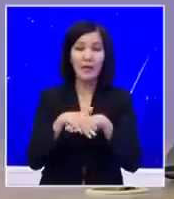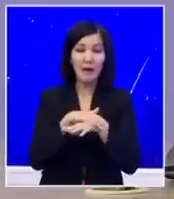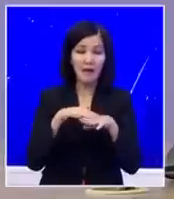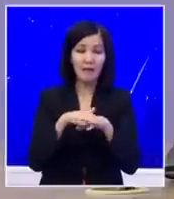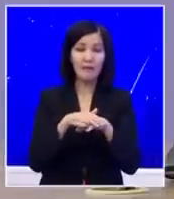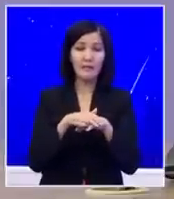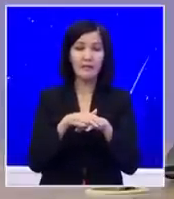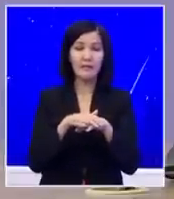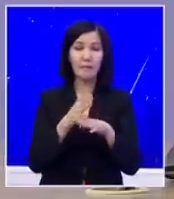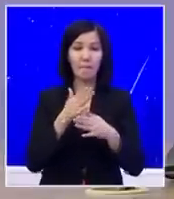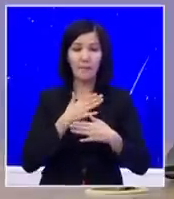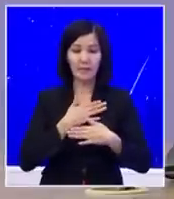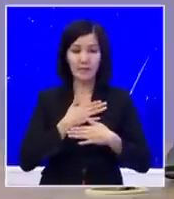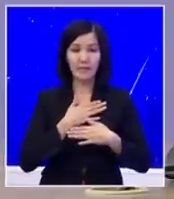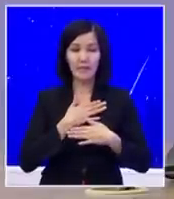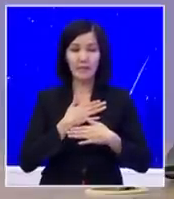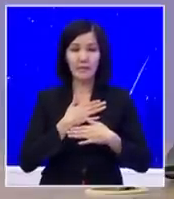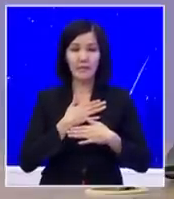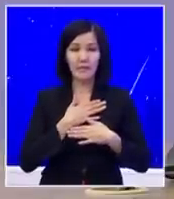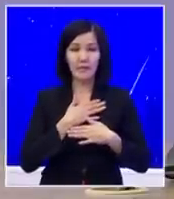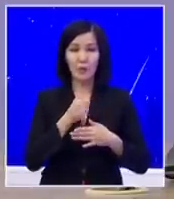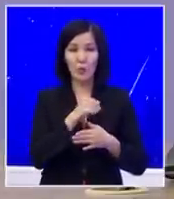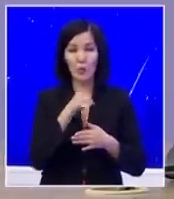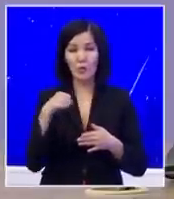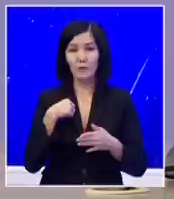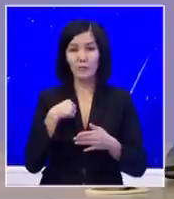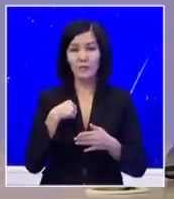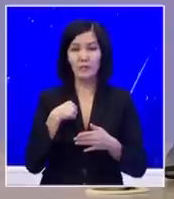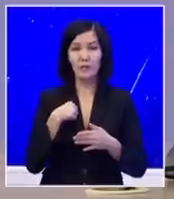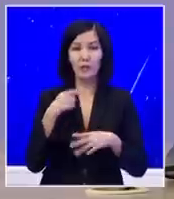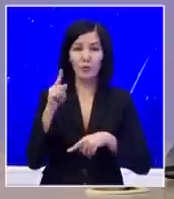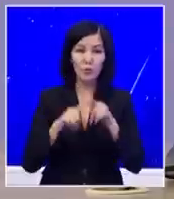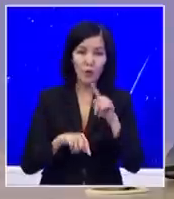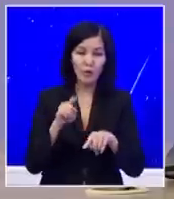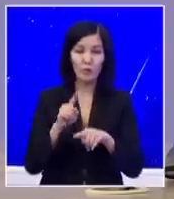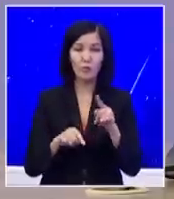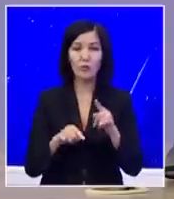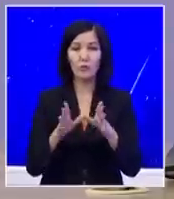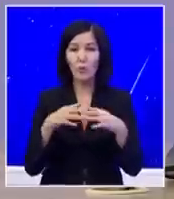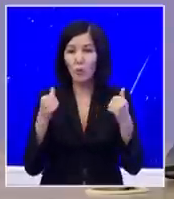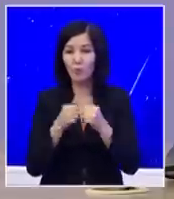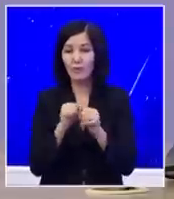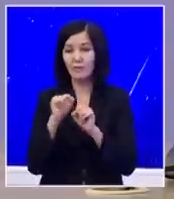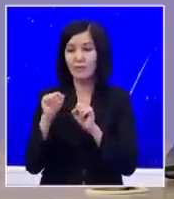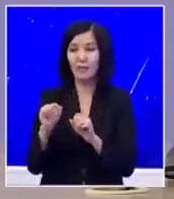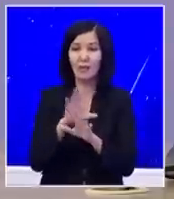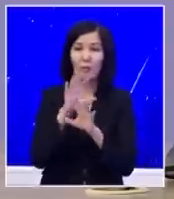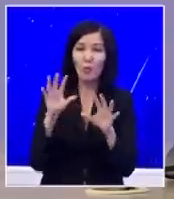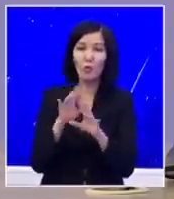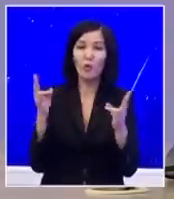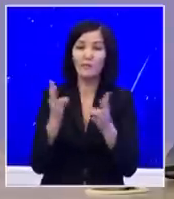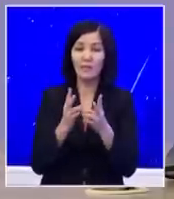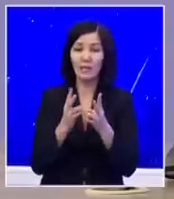арасында біз кішкене өзімізді сақтап, туған туысқандарымызды сақтап, бала шағамызды сақтап, жақындарымызды